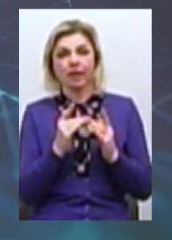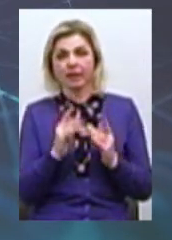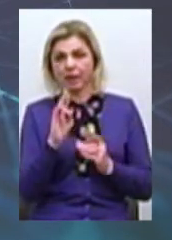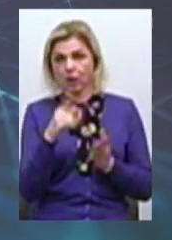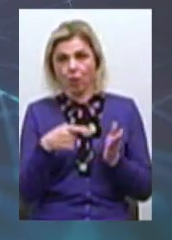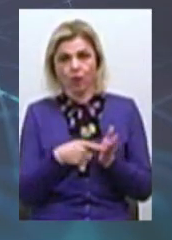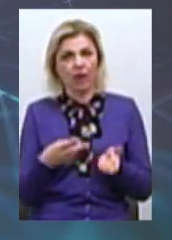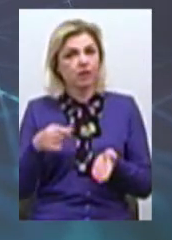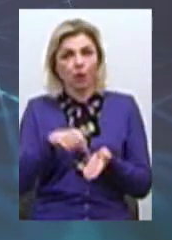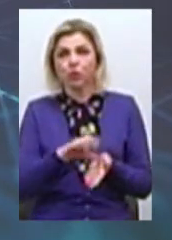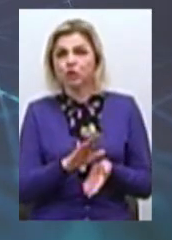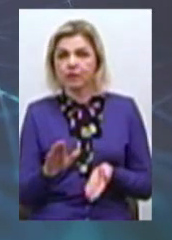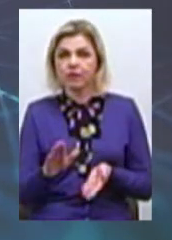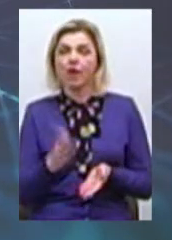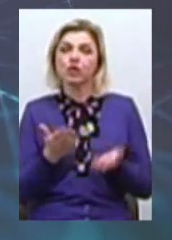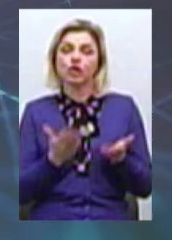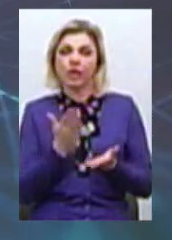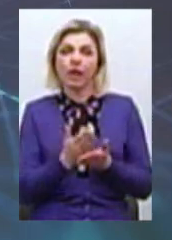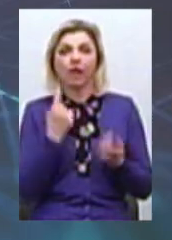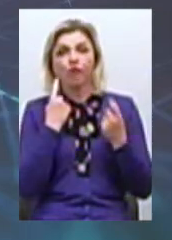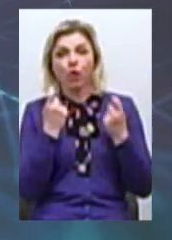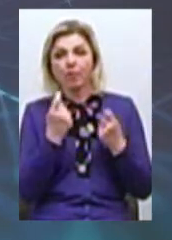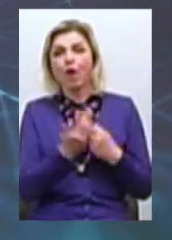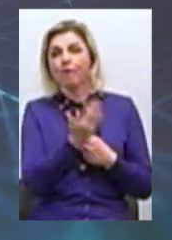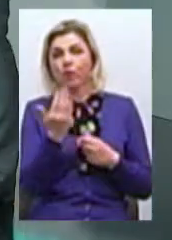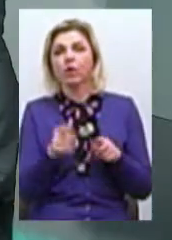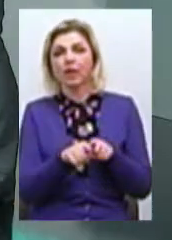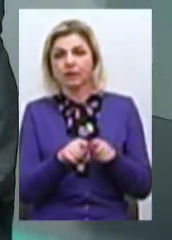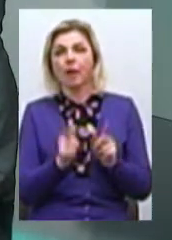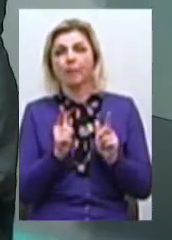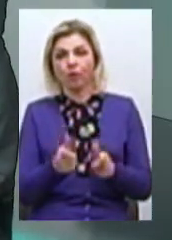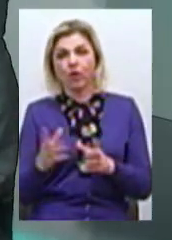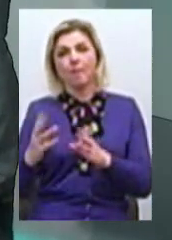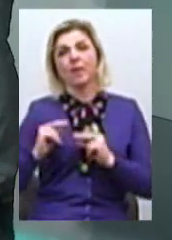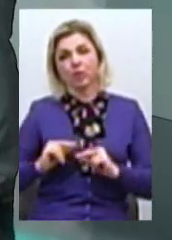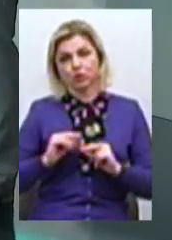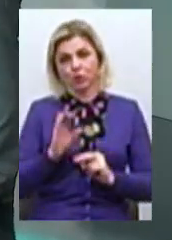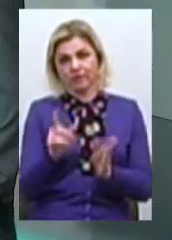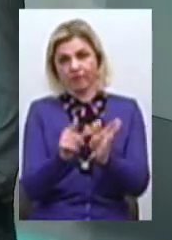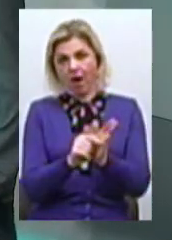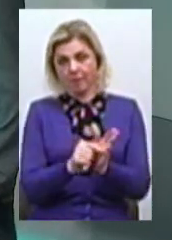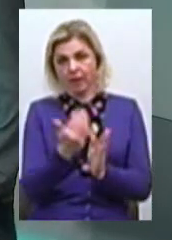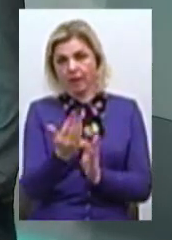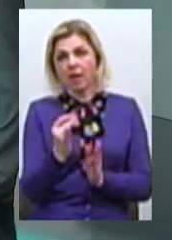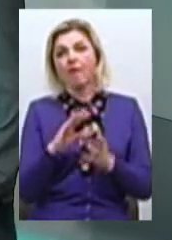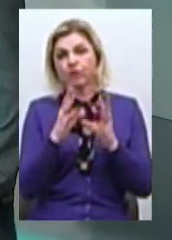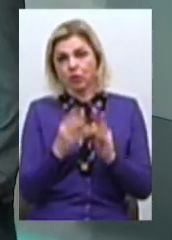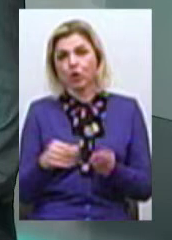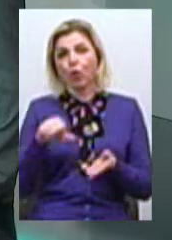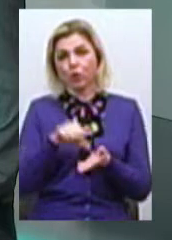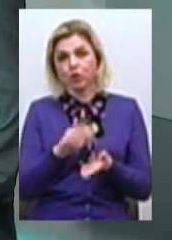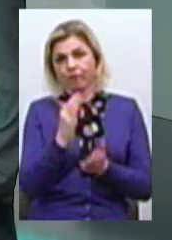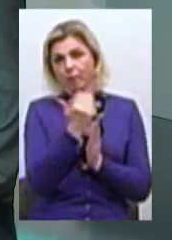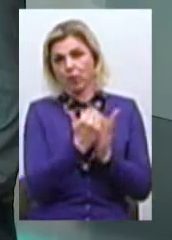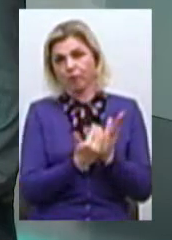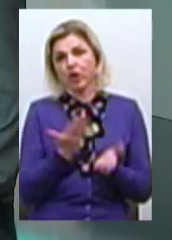не беруть участь. Чи є інформація, що вони також погоджуються співпрацювати з вами і взагалі брати участь у програмі? І чи